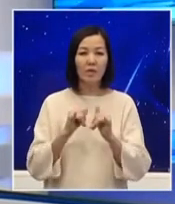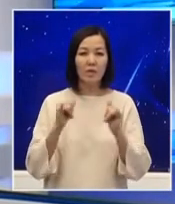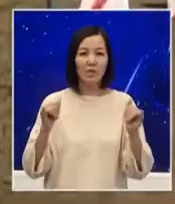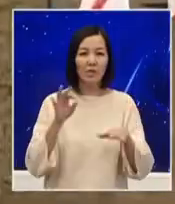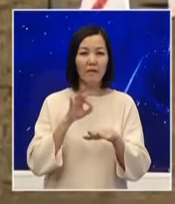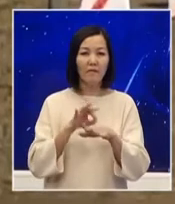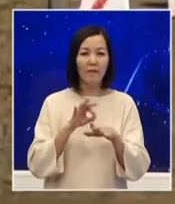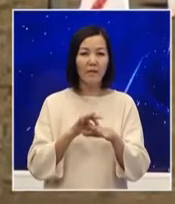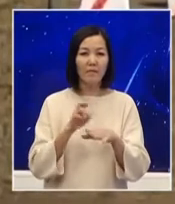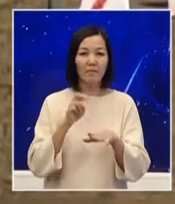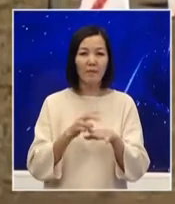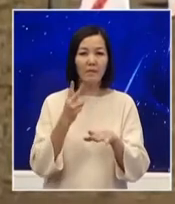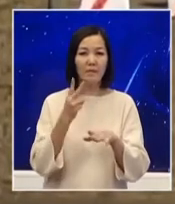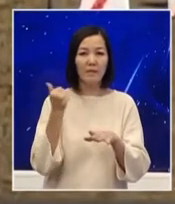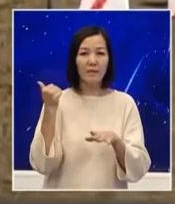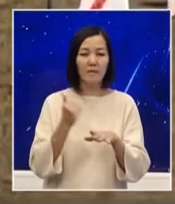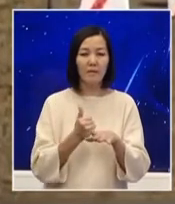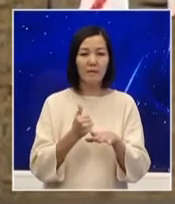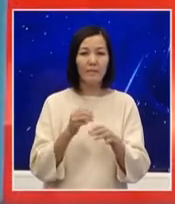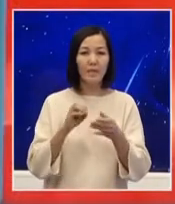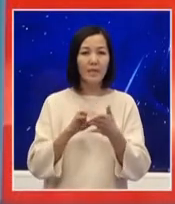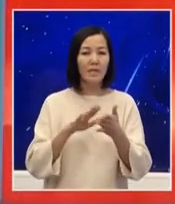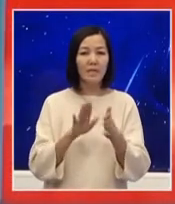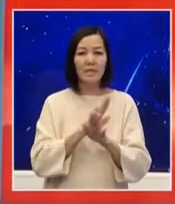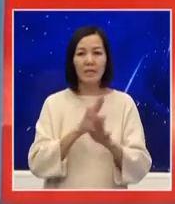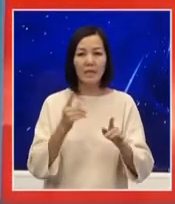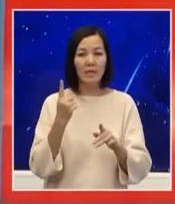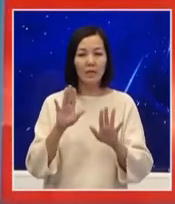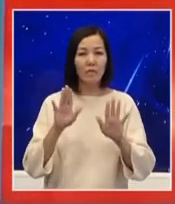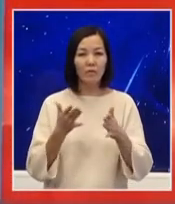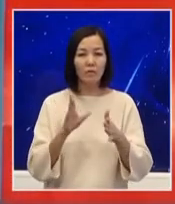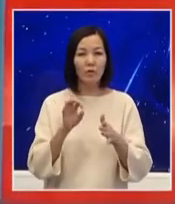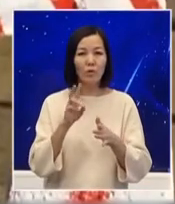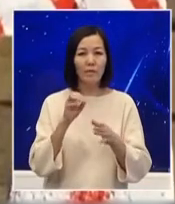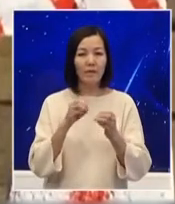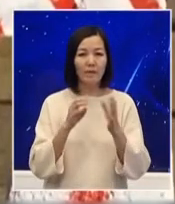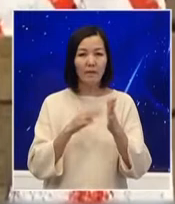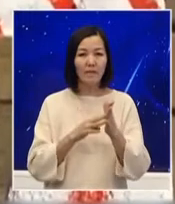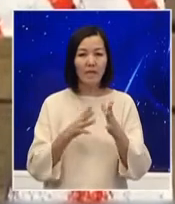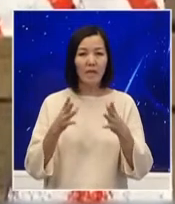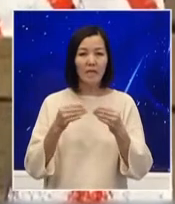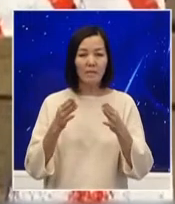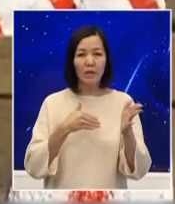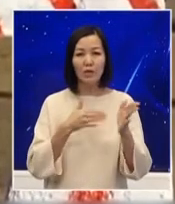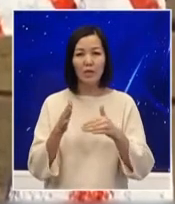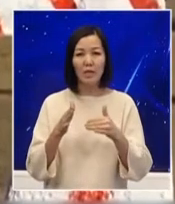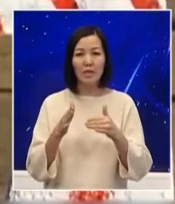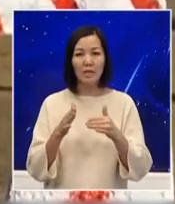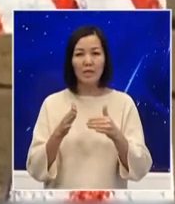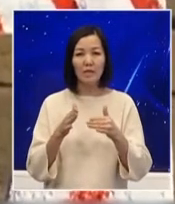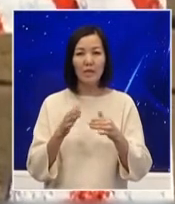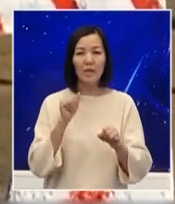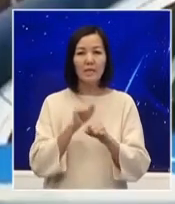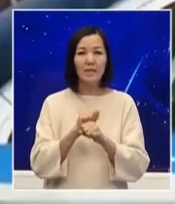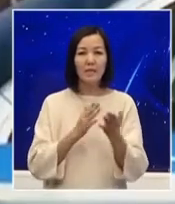словам медиков, за последние 2 недели там не зарегистрировано ни одного случая COVID-19. Смягчение режима не обошло и